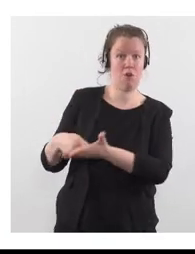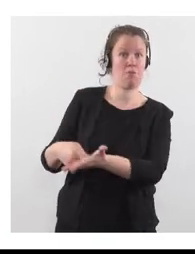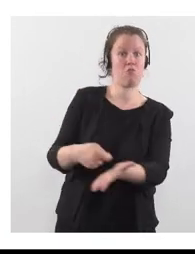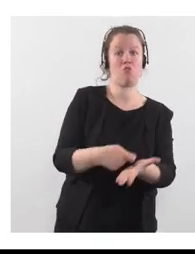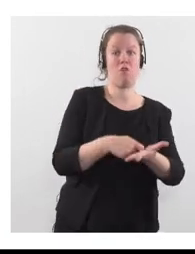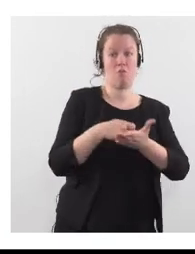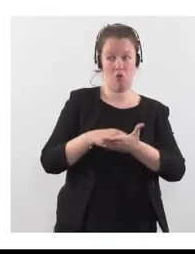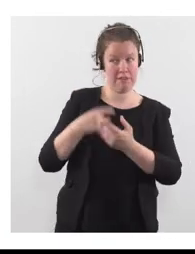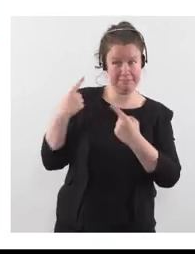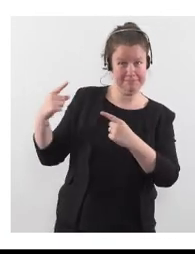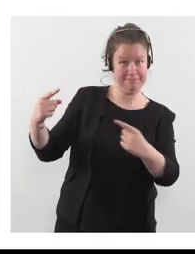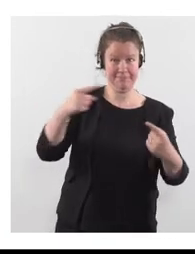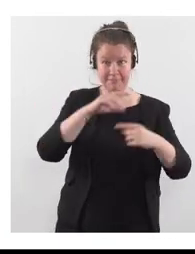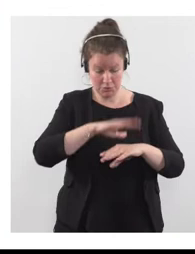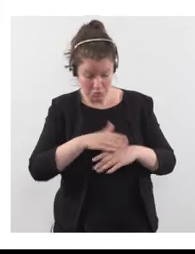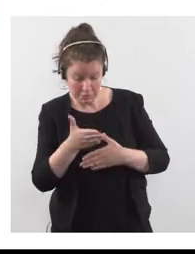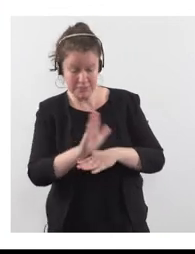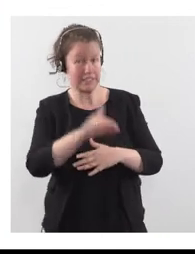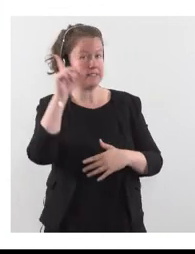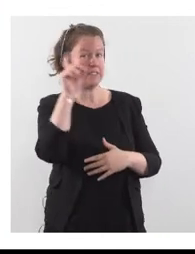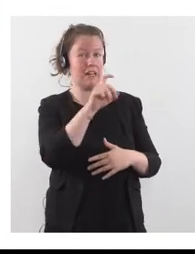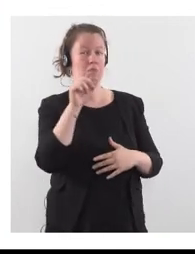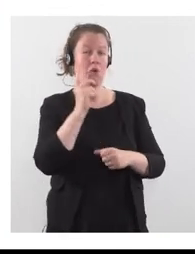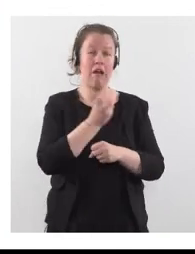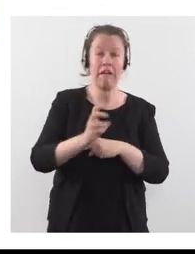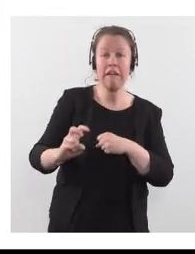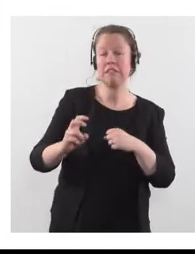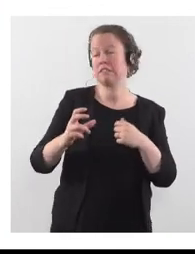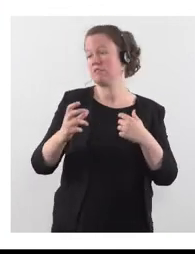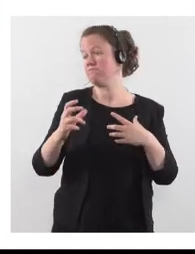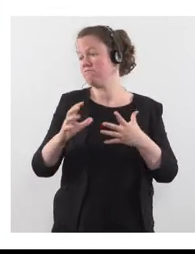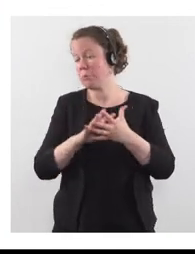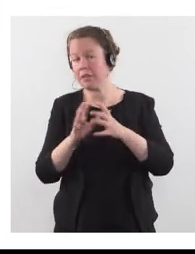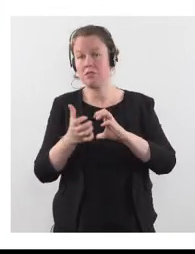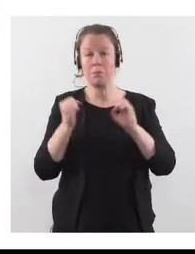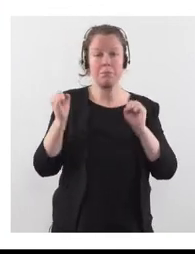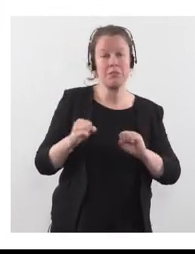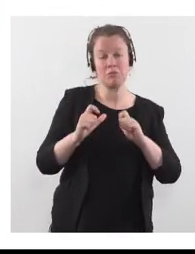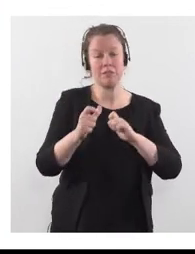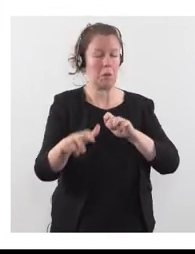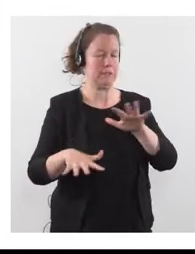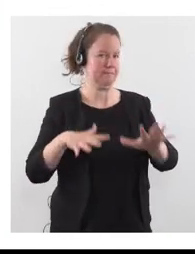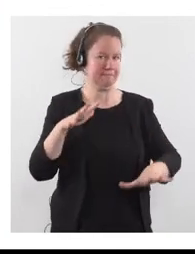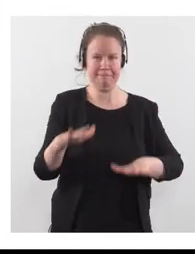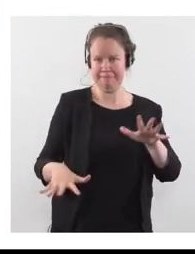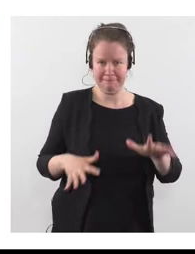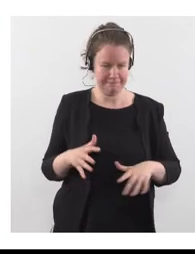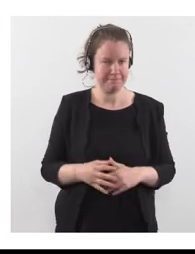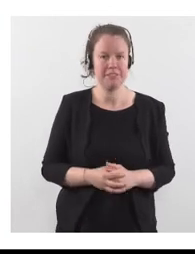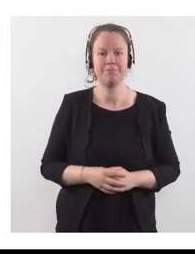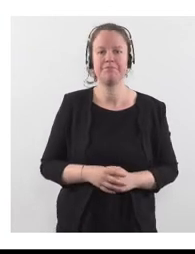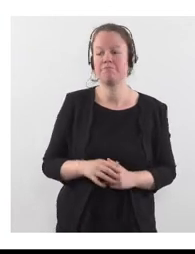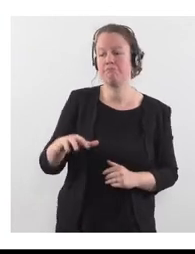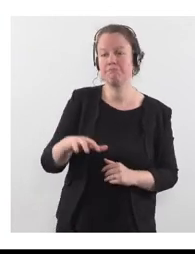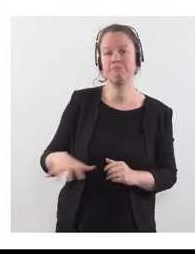des procédures, il y avait des risques et complications sans nom, donc les banques auraient pu